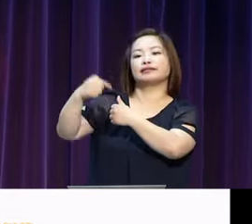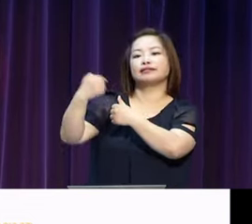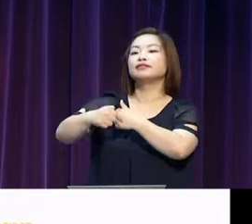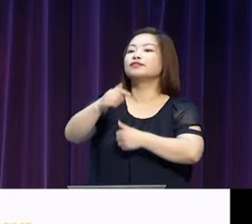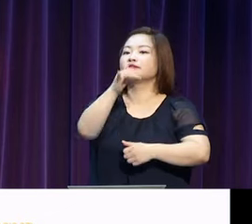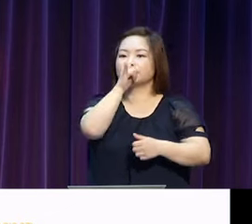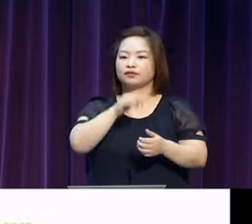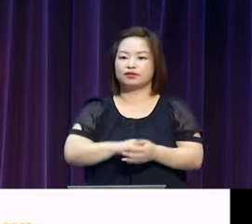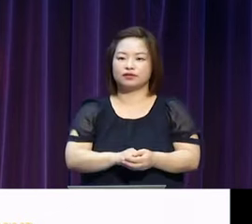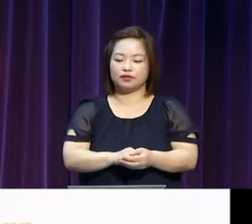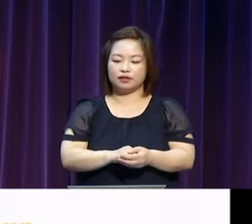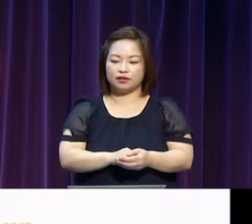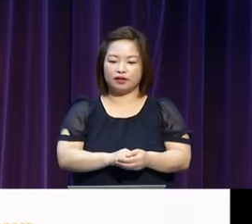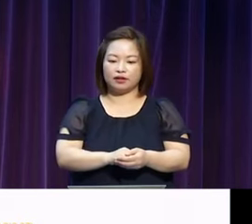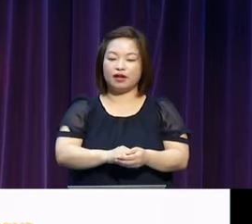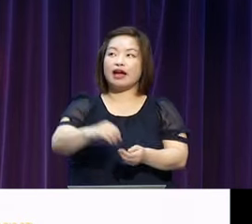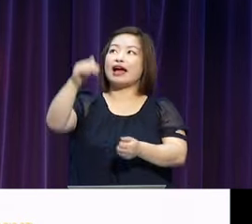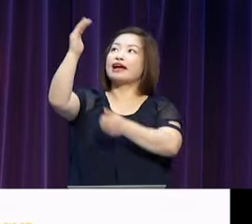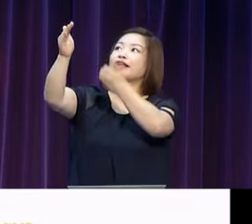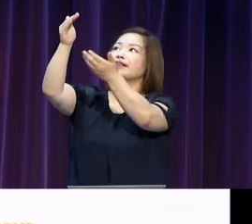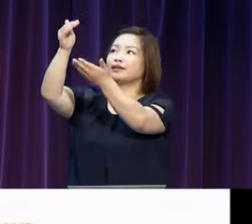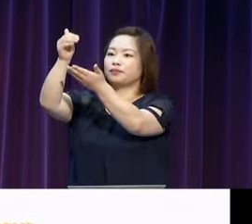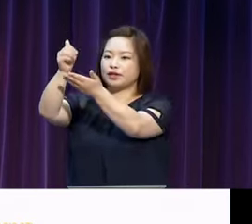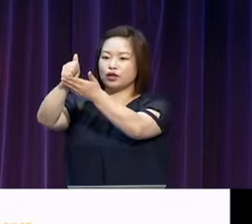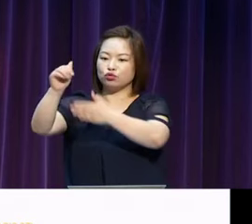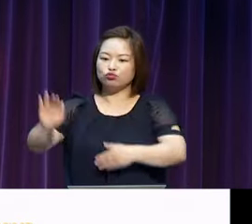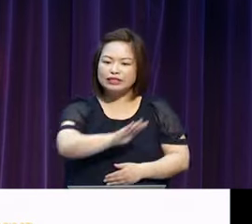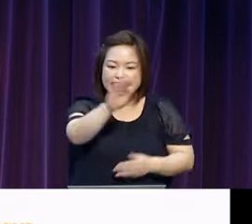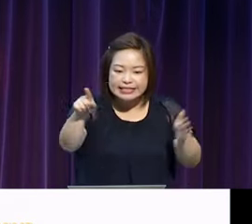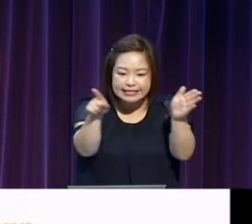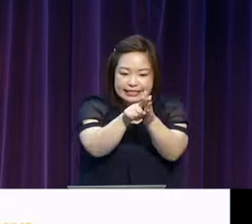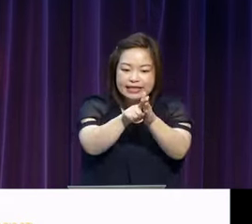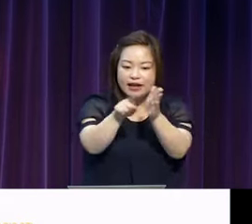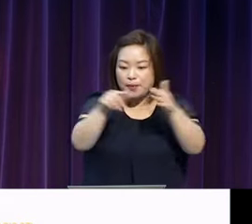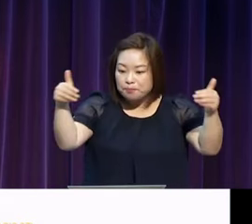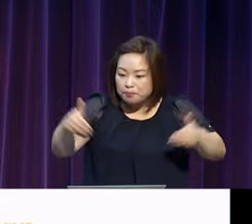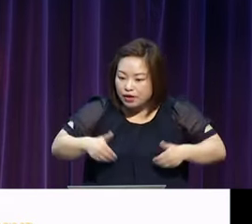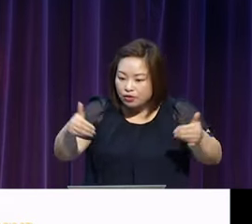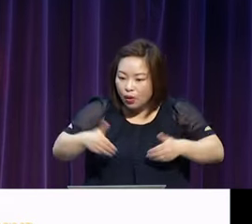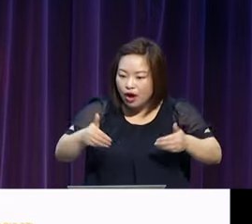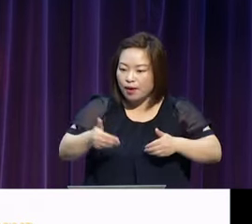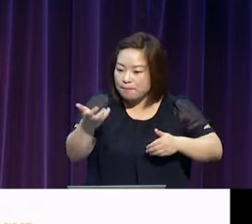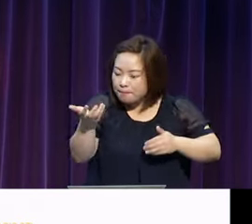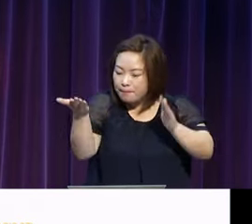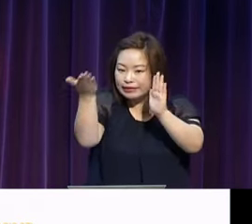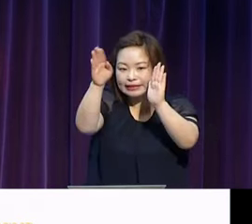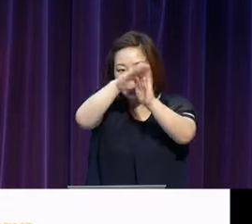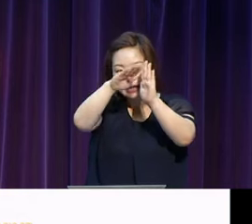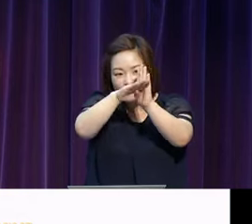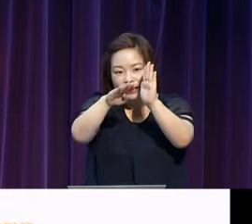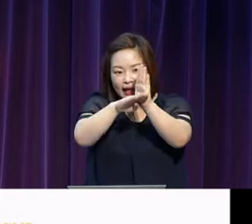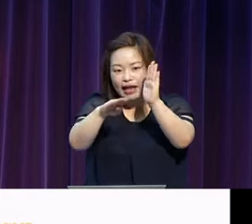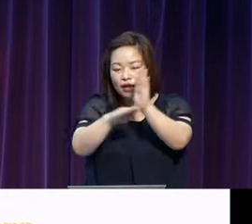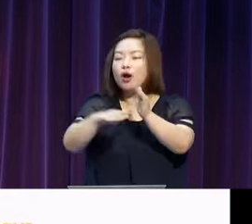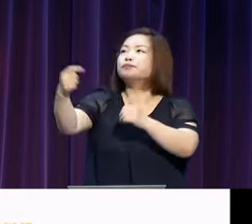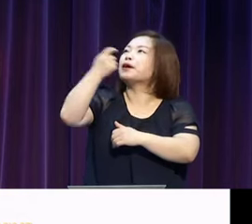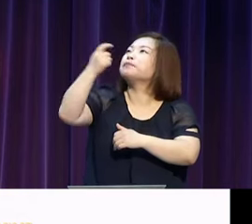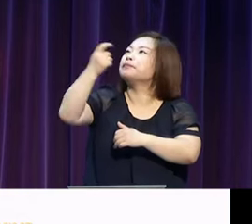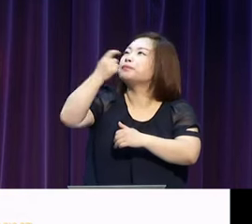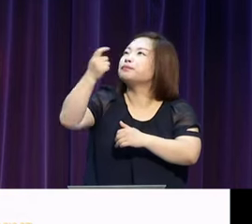하나님께서 성령을 통해서 우리에게 필요한 것들을 가르쳐 주셔요. 그리고 또 한